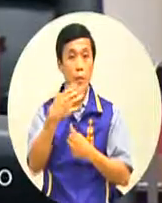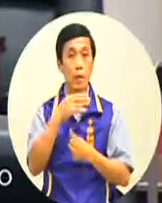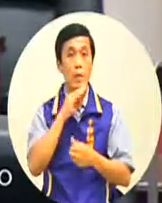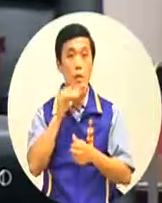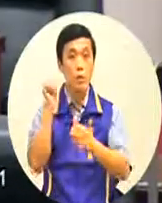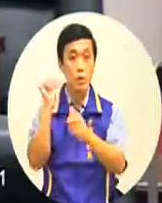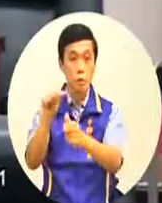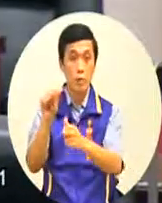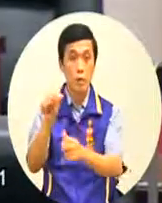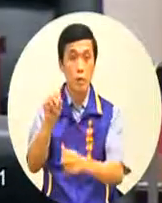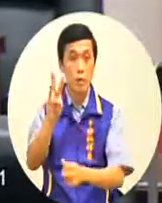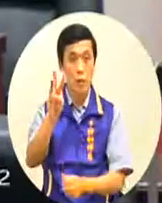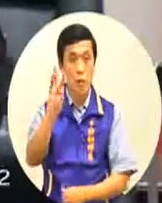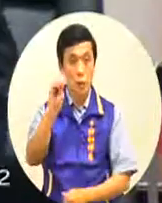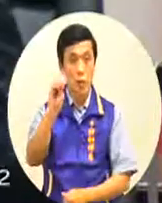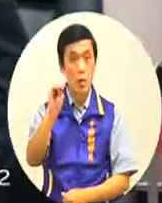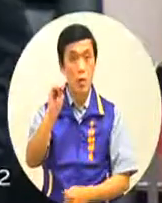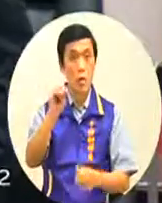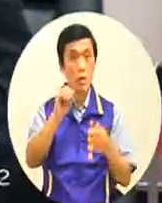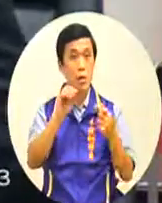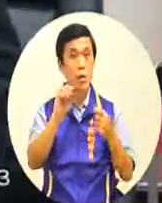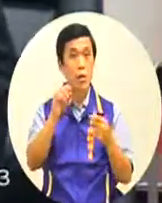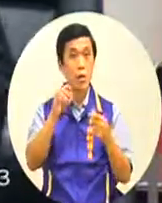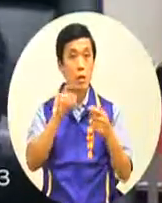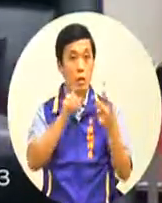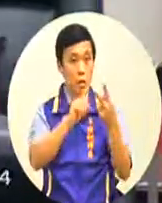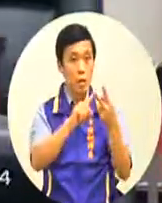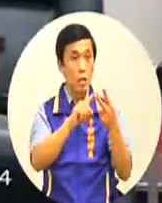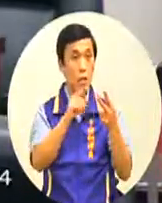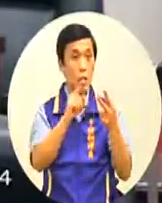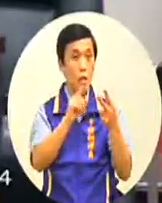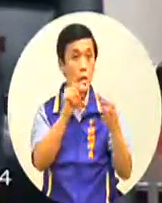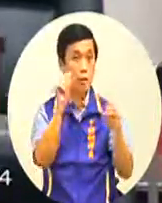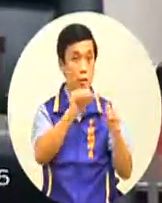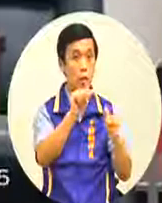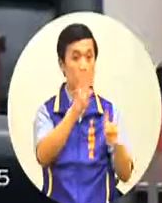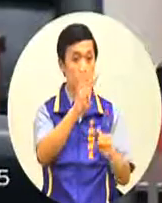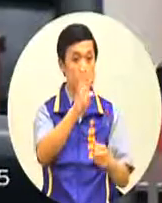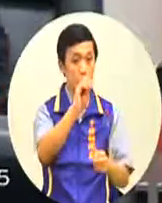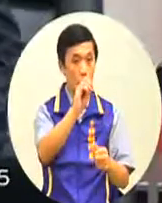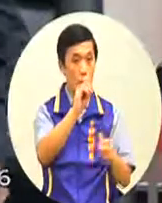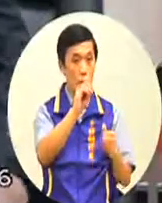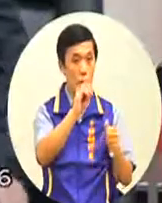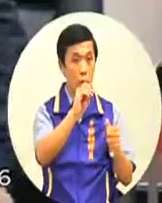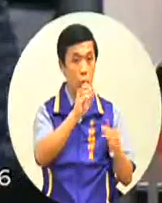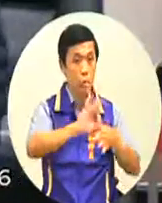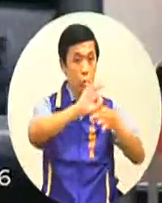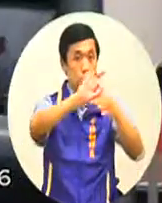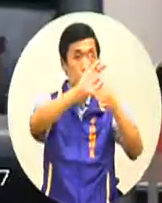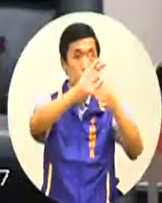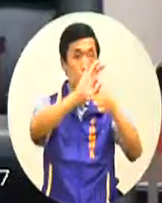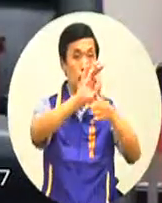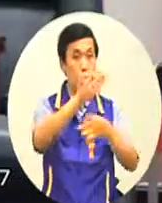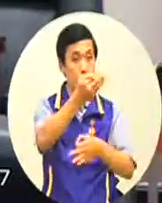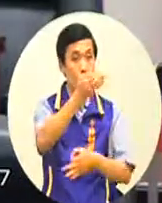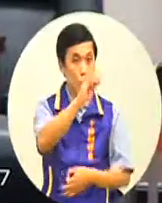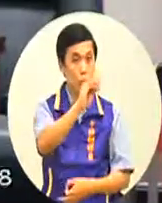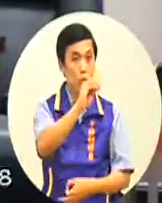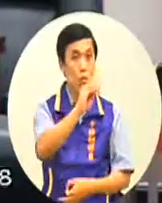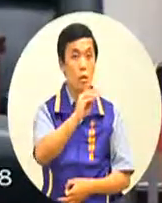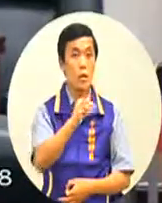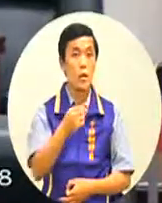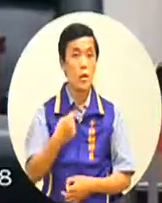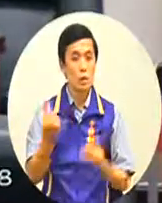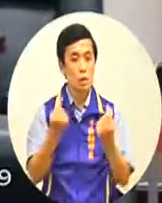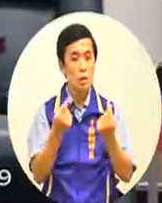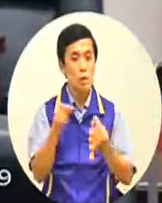啊，哦，你知影吼、哦？一件陈述意见四万变九万了，我讲吼、哦，啊像